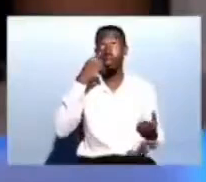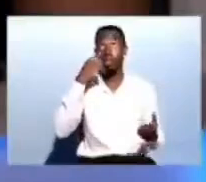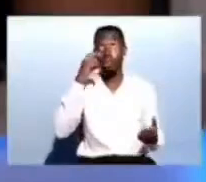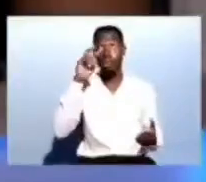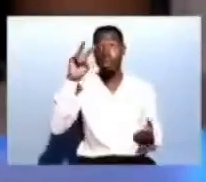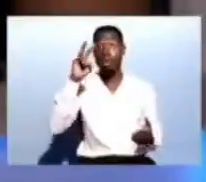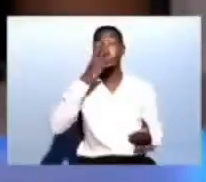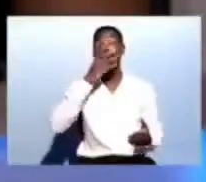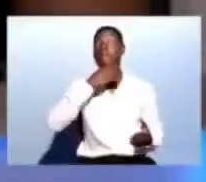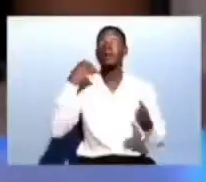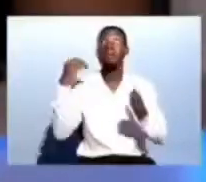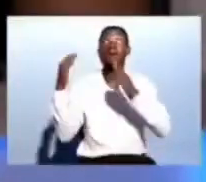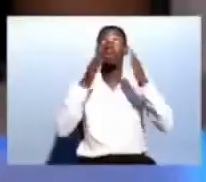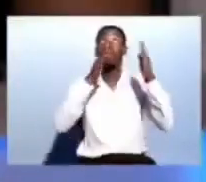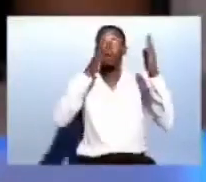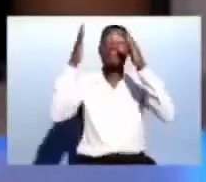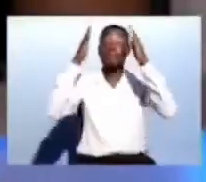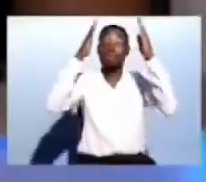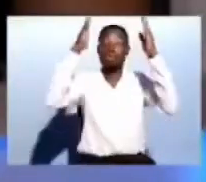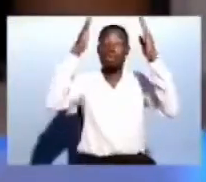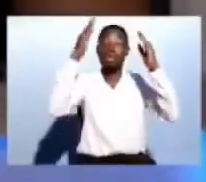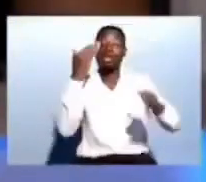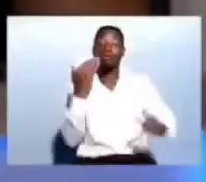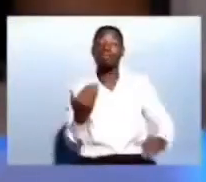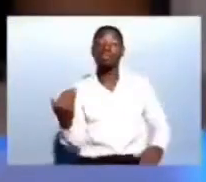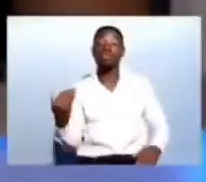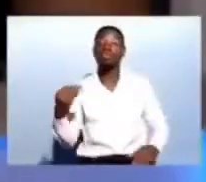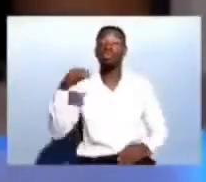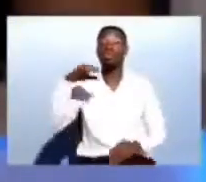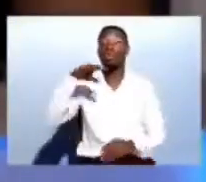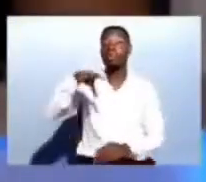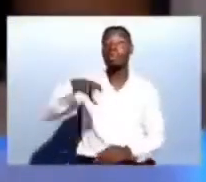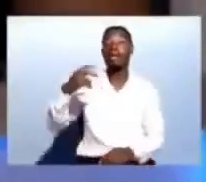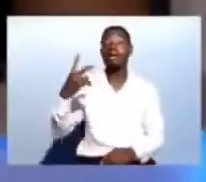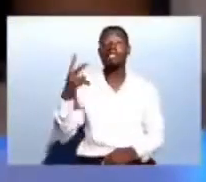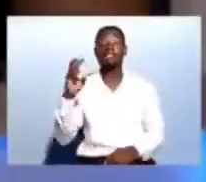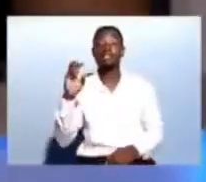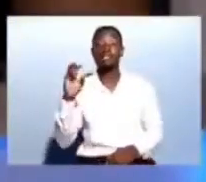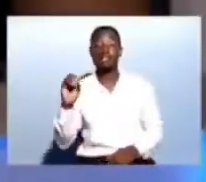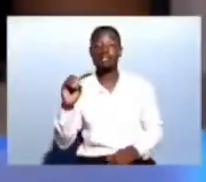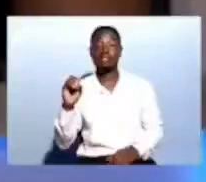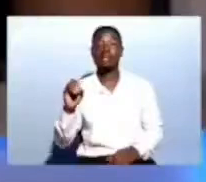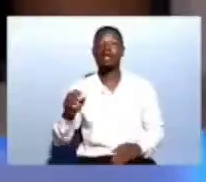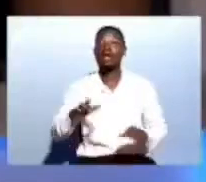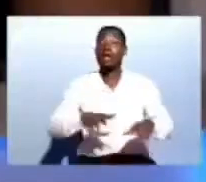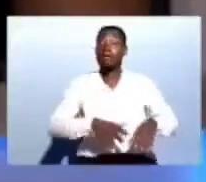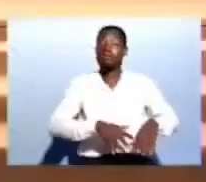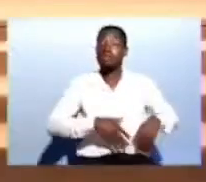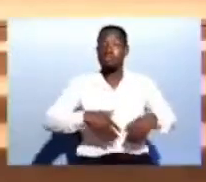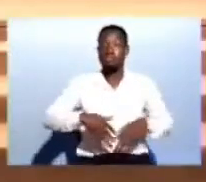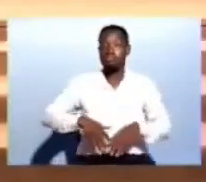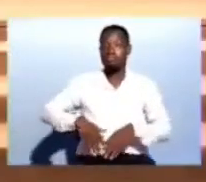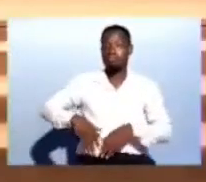mbinguni anavyoumia, mtoto wa miaka 20 bado anavaa nepi, bado anavaa